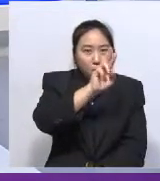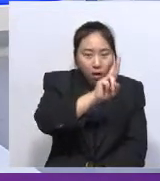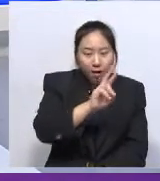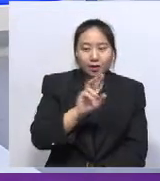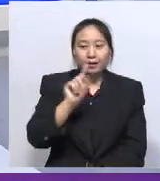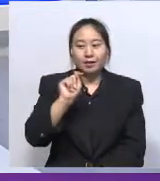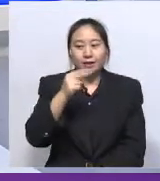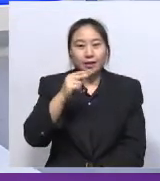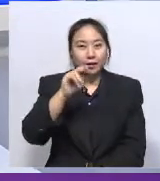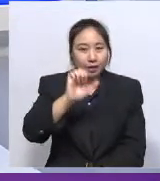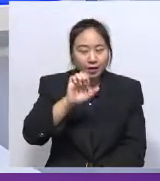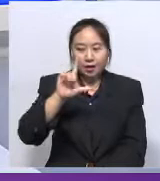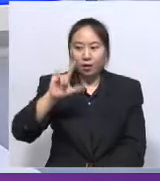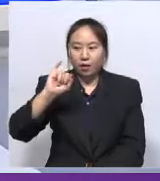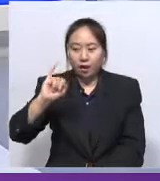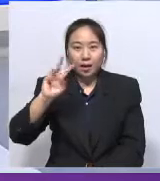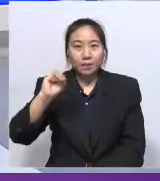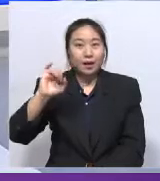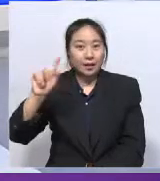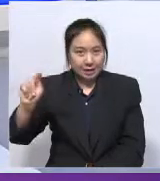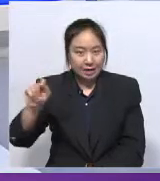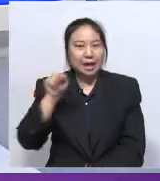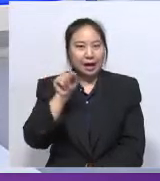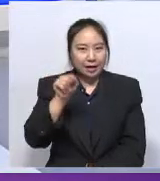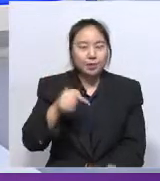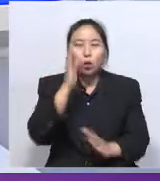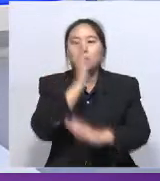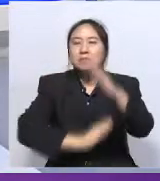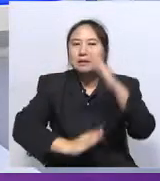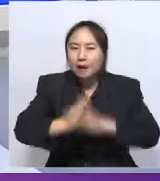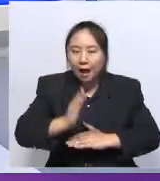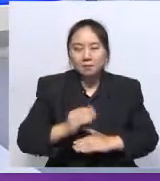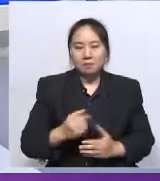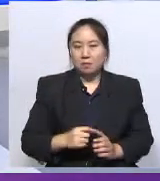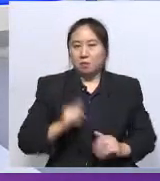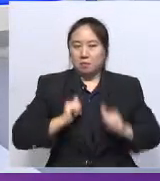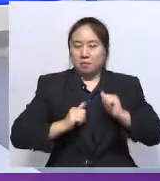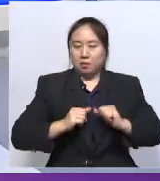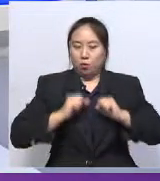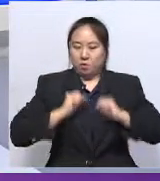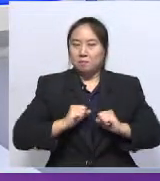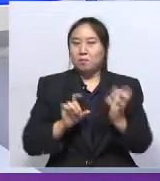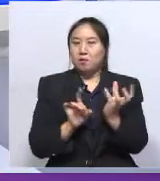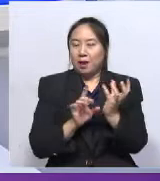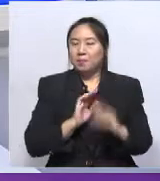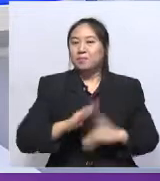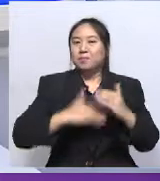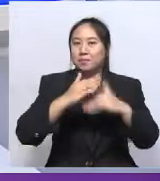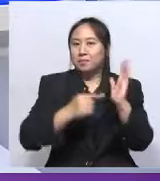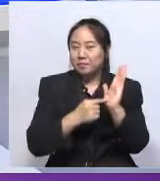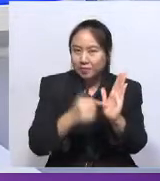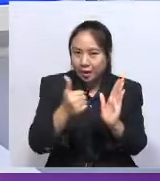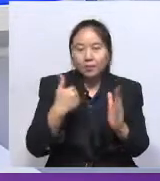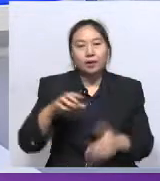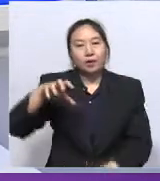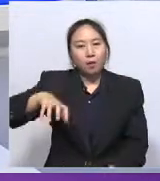ะลุพิกัดจะเป็นเวทีที่เปิดโอกาสให้คนพิการได้แสดงศักยภาพโดยเป็นความร่วมมือระหว่างกระทรวงการพัฒนาสังคมและความมั่นคงของมนุ